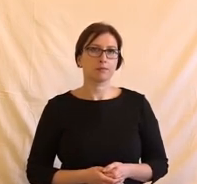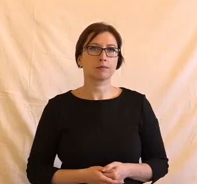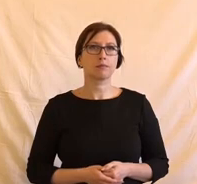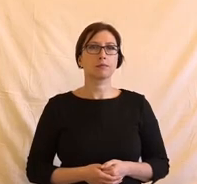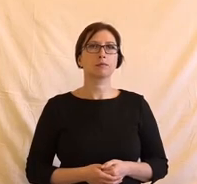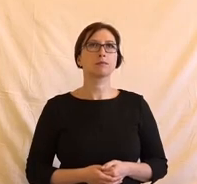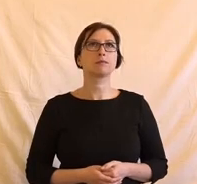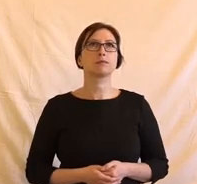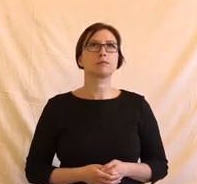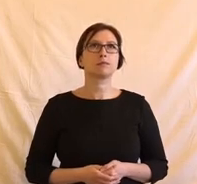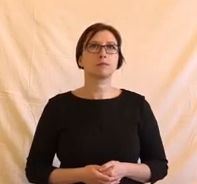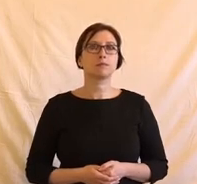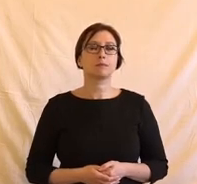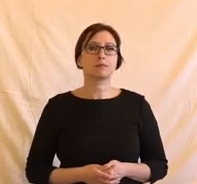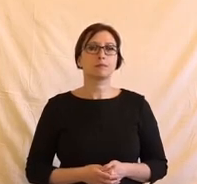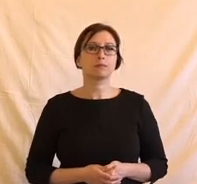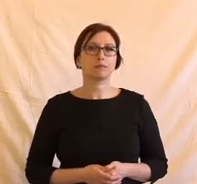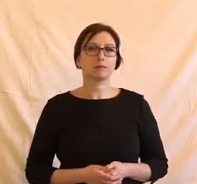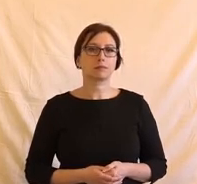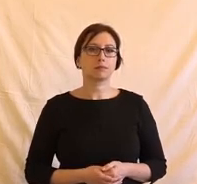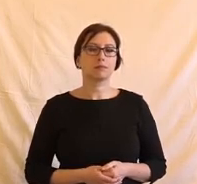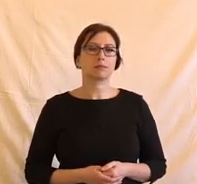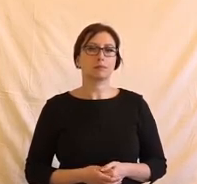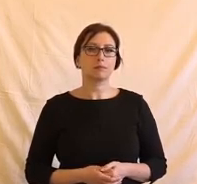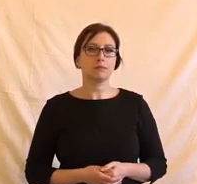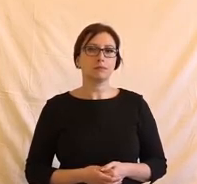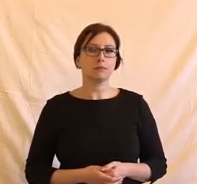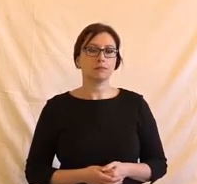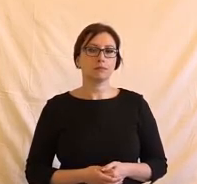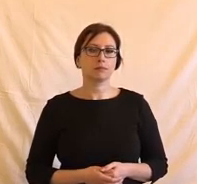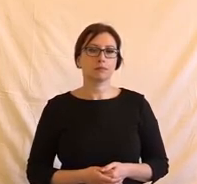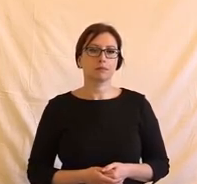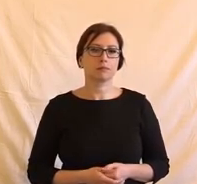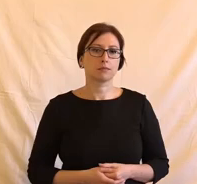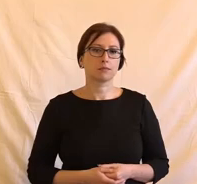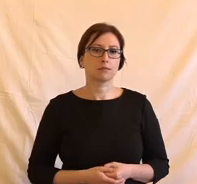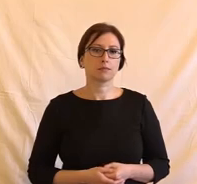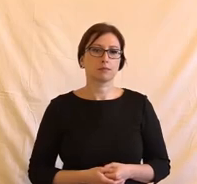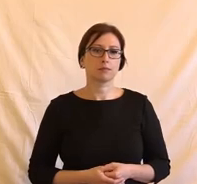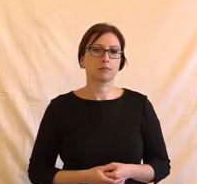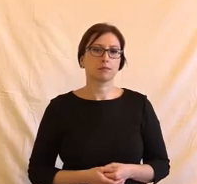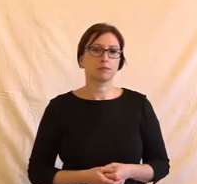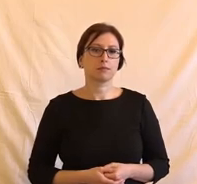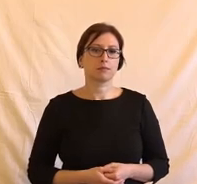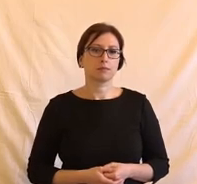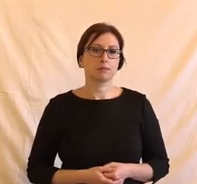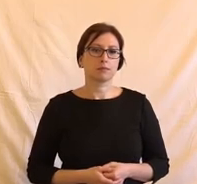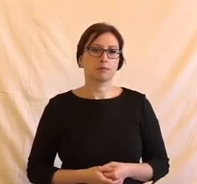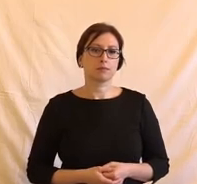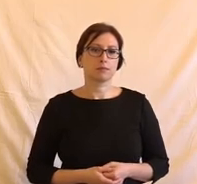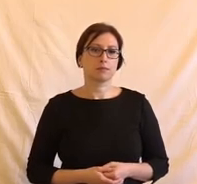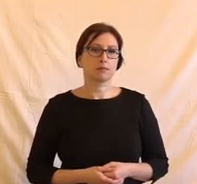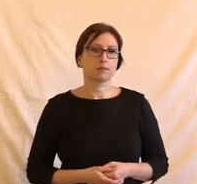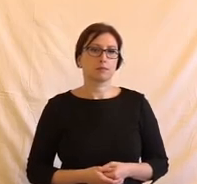don't really respect guardians in how and how deal with them. That